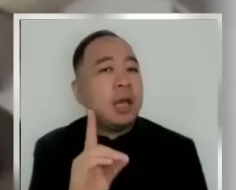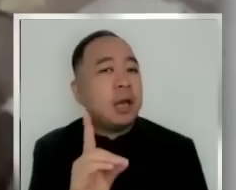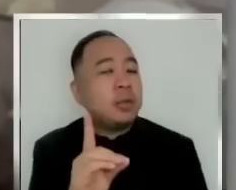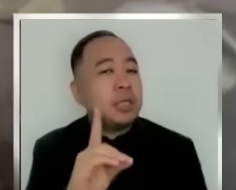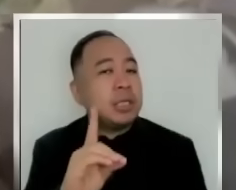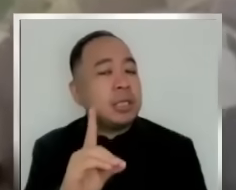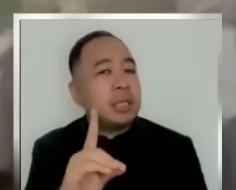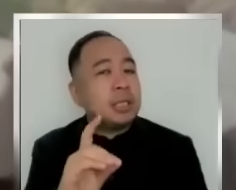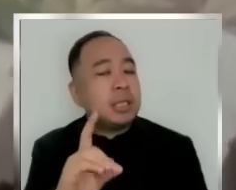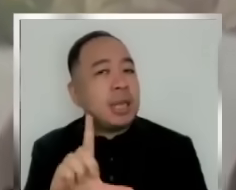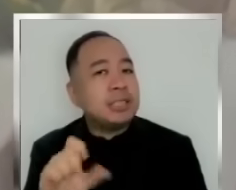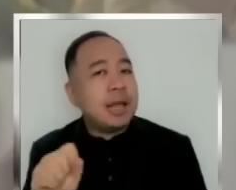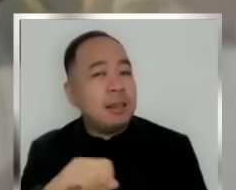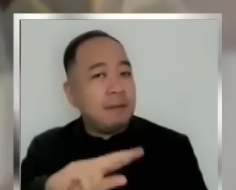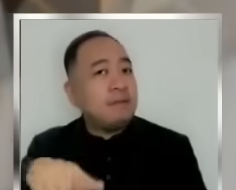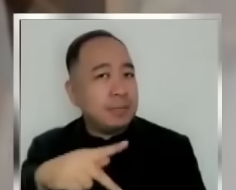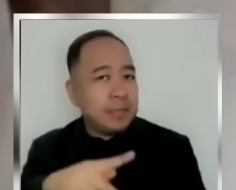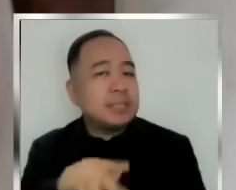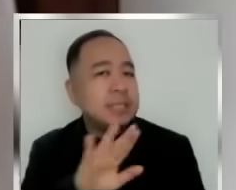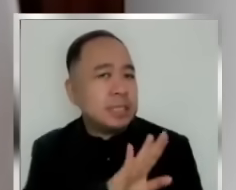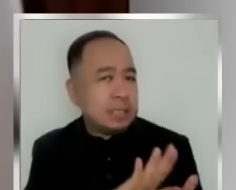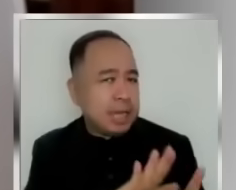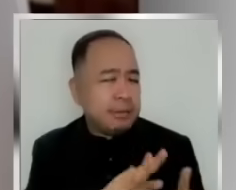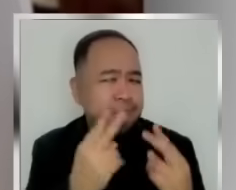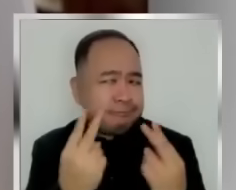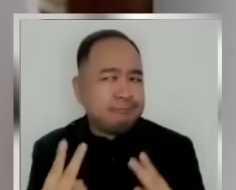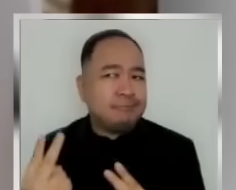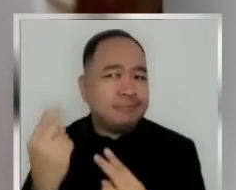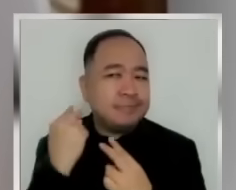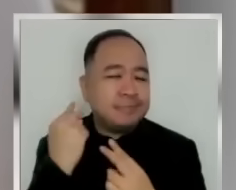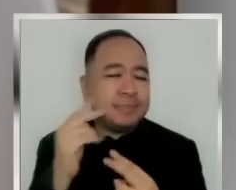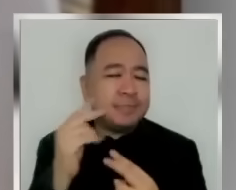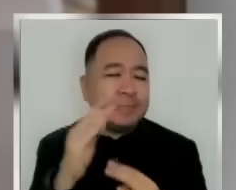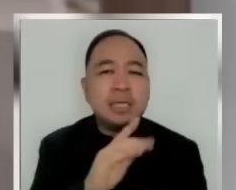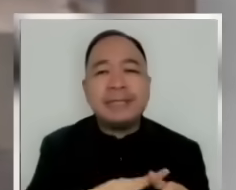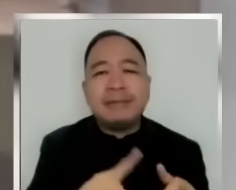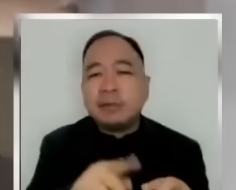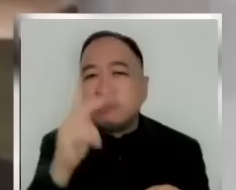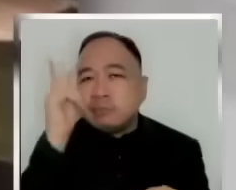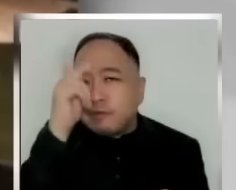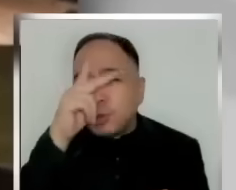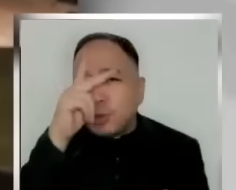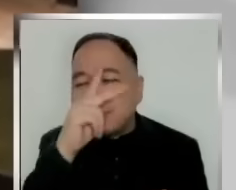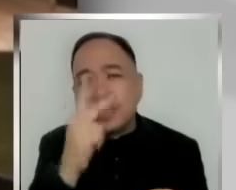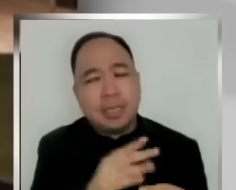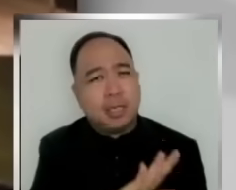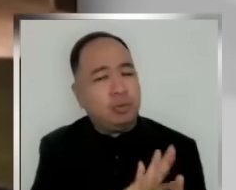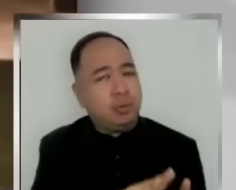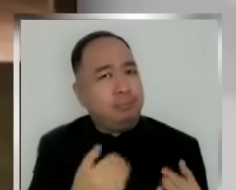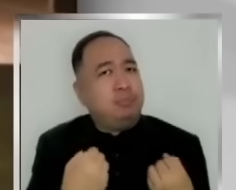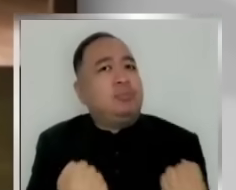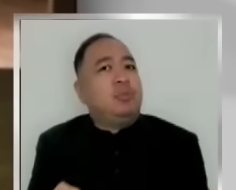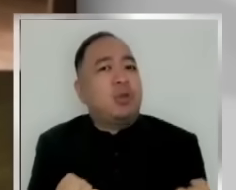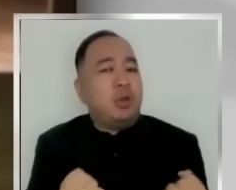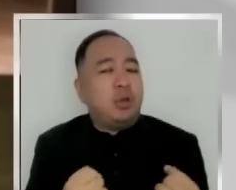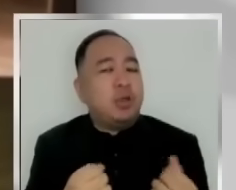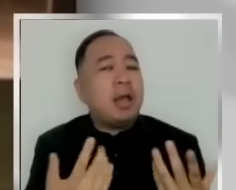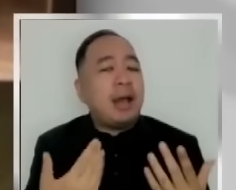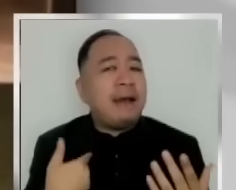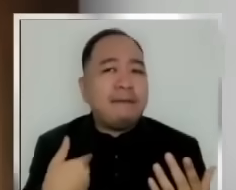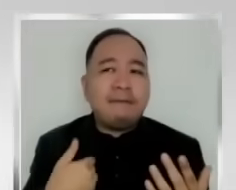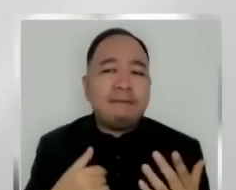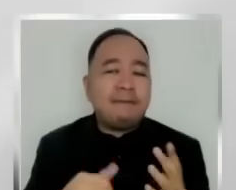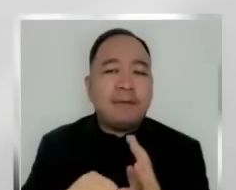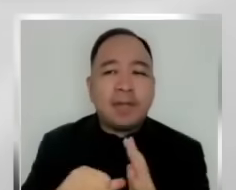binalikan ang mga prinsipyong kanyang itinaguyod at hindi malilimutang tatak na iniwan niya sa puso ng kanyang kapwa